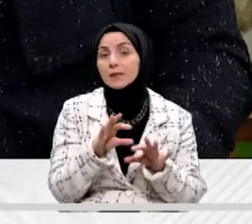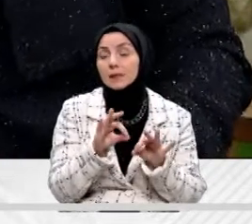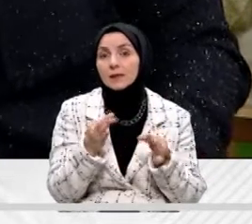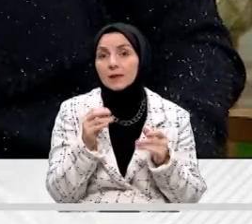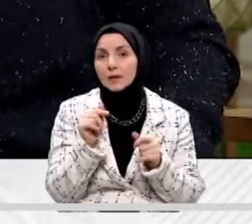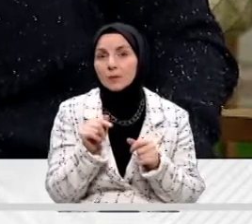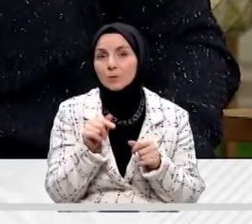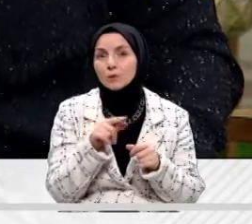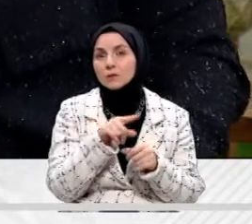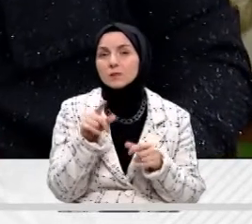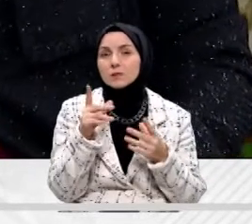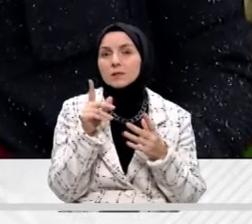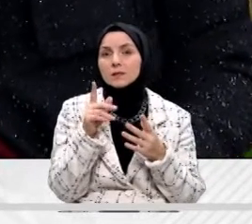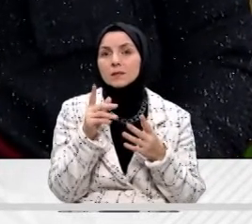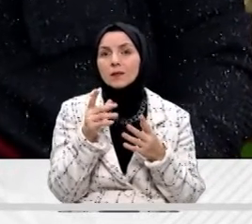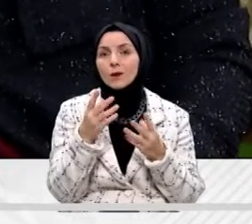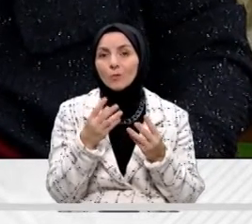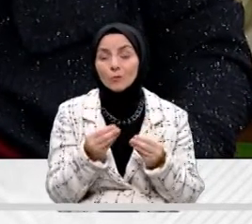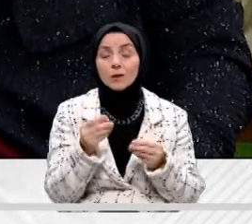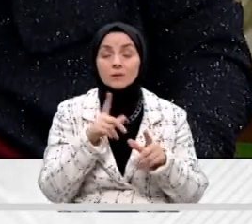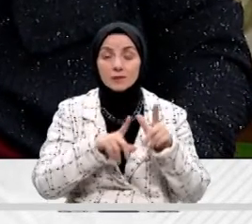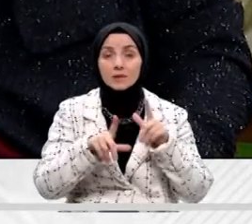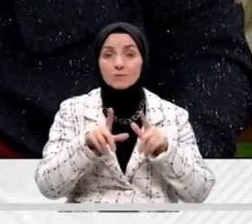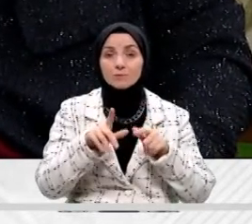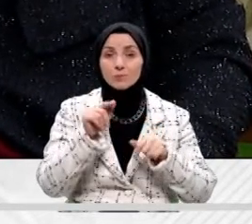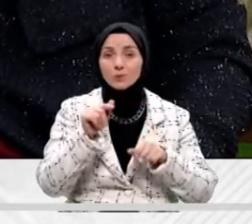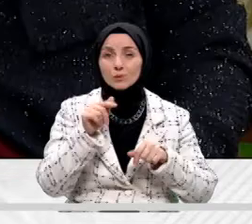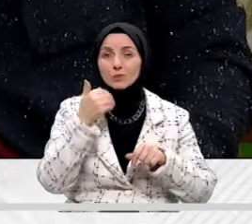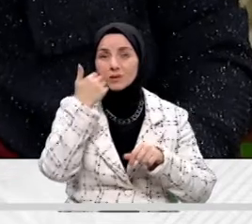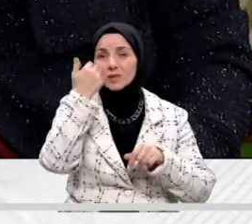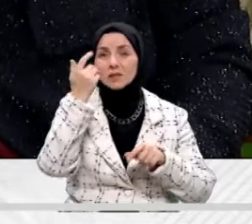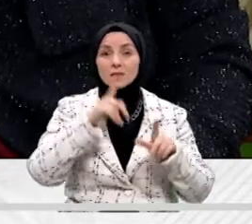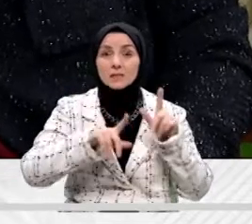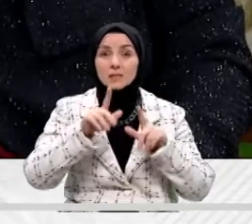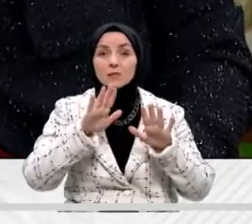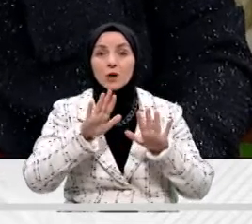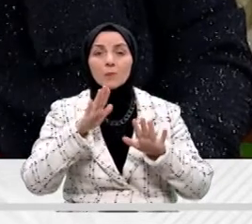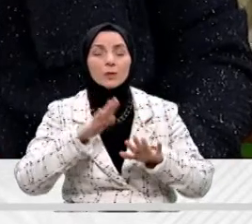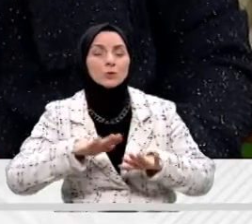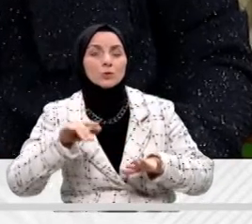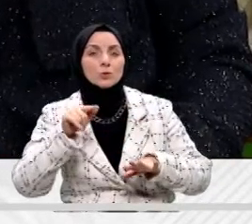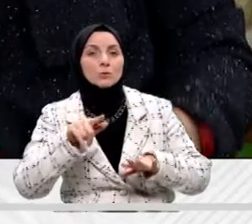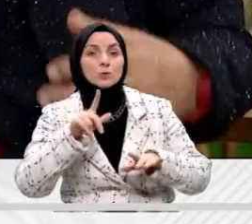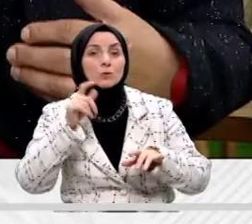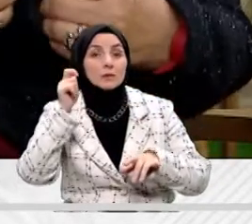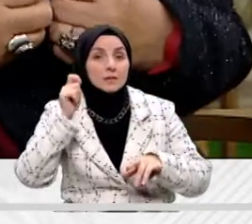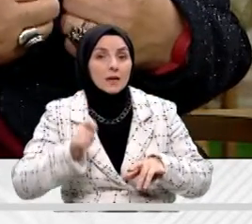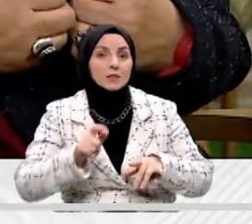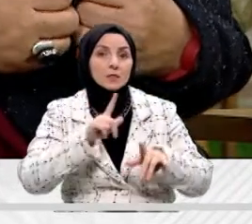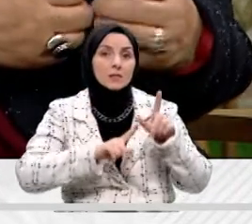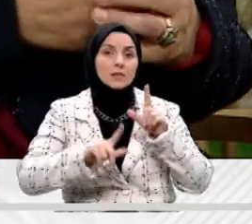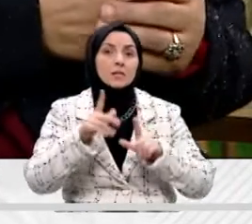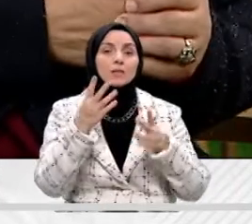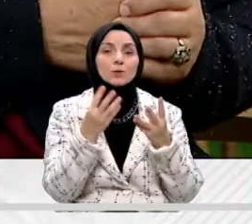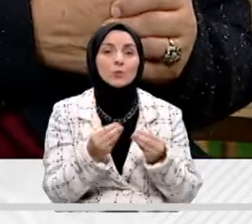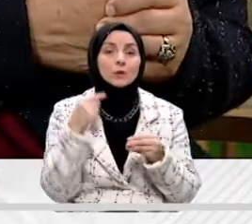oluşturduğunuz sahte ihtiyacı ama çocuk bunu gerçek kabul ediyor olay bu nedir burada Çocuk diyor ki ben orada